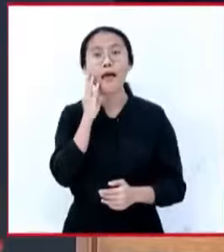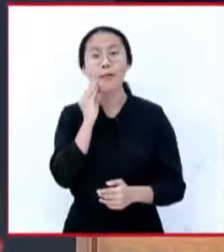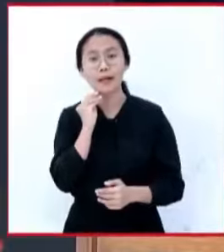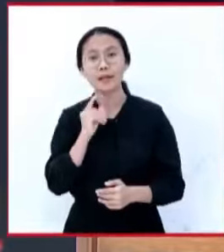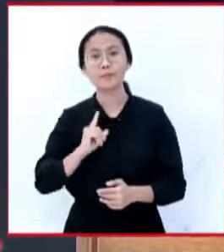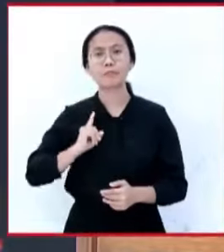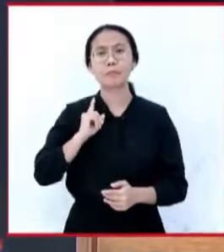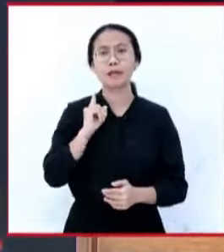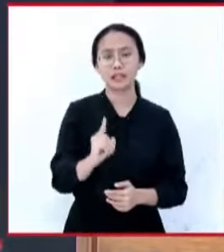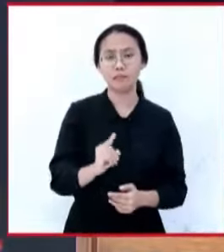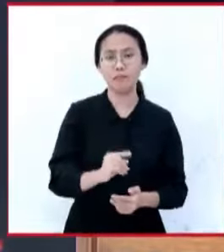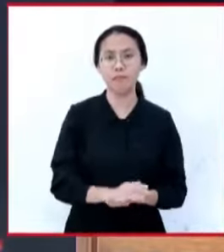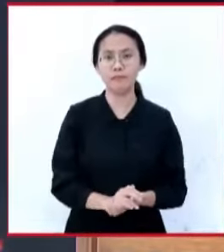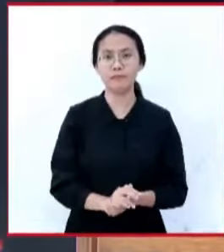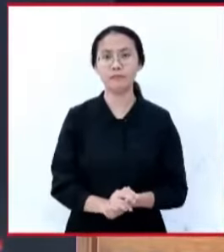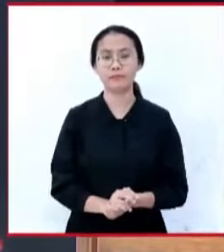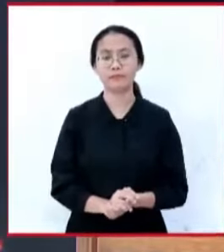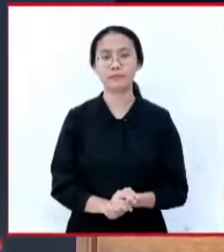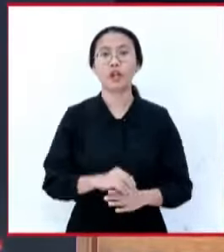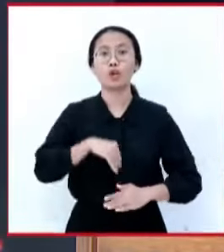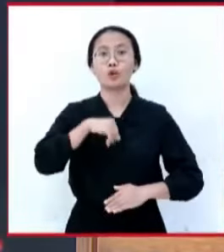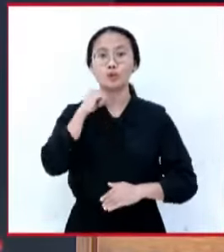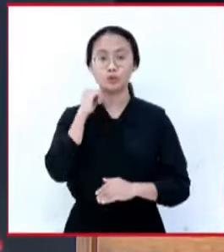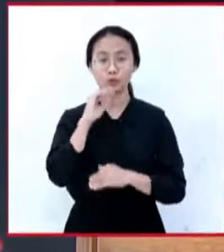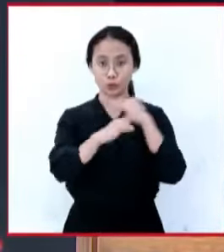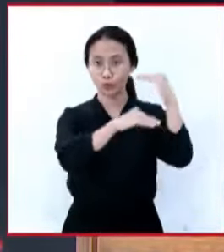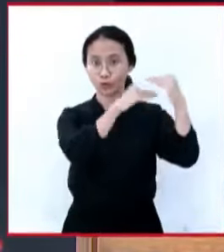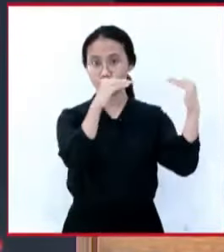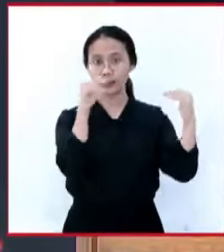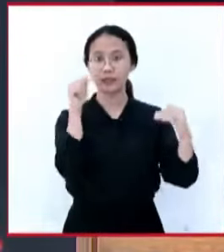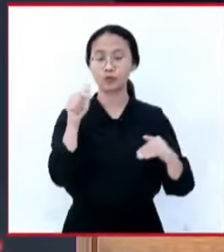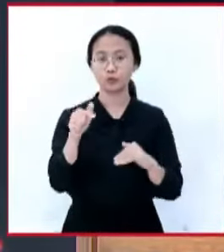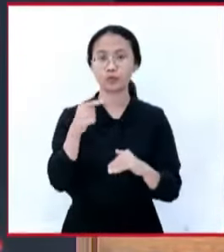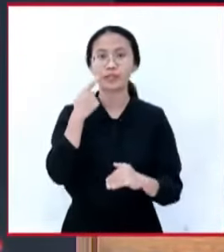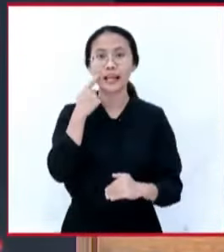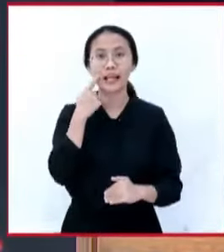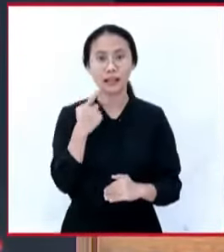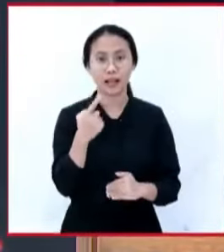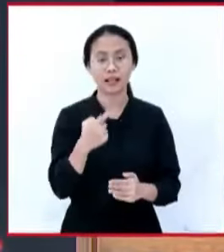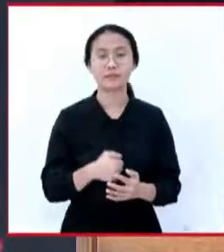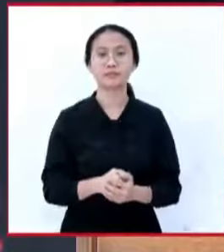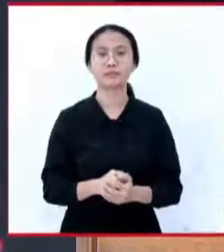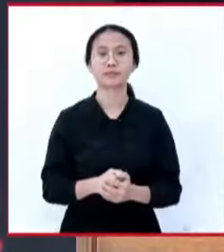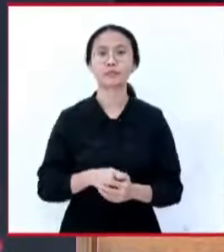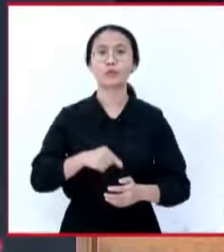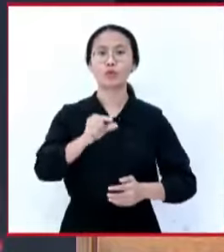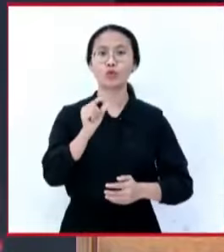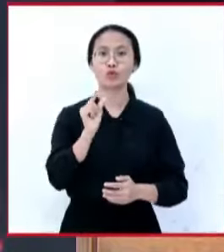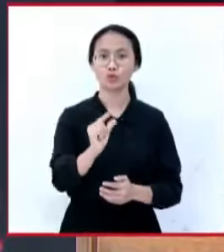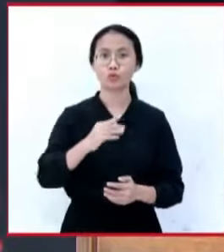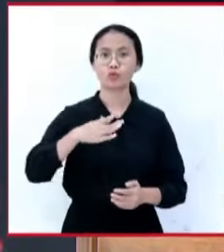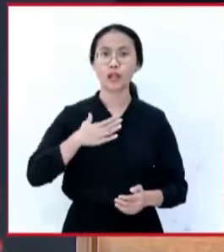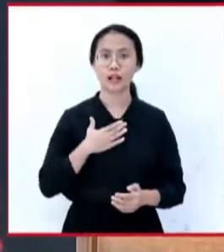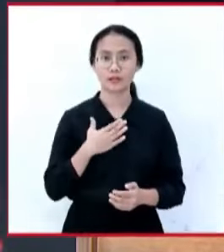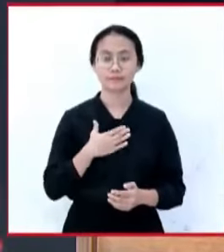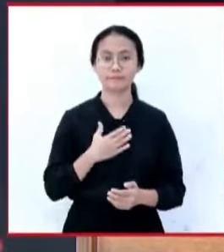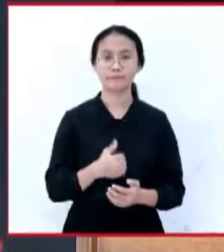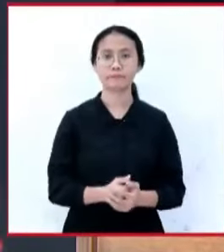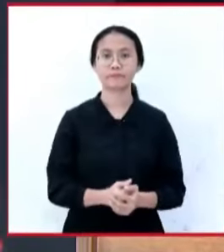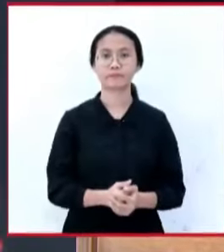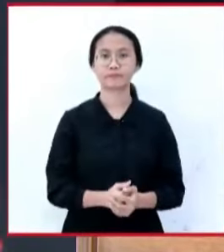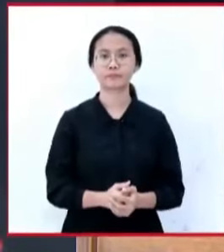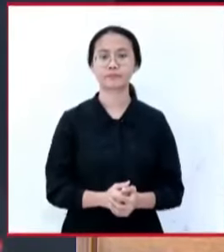Akhirnya sampai pada kesimpulan Surga itu nyata saudara karena menurut saya jika seorang betul adalah seorang percaya